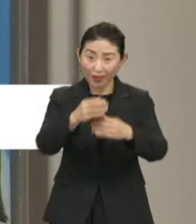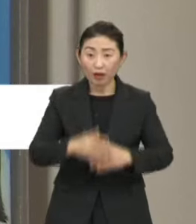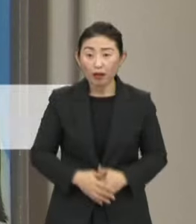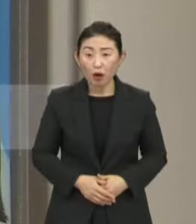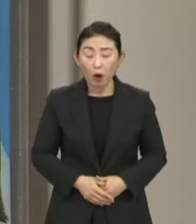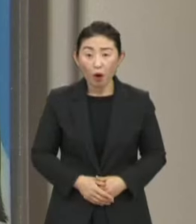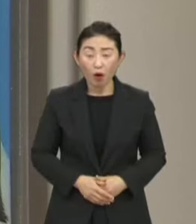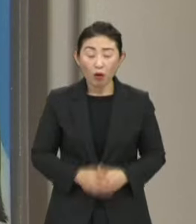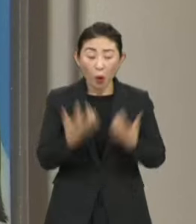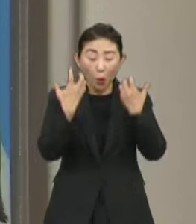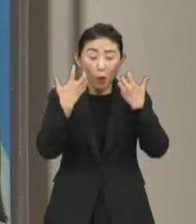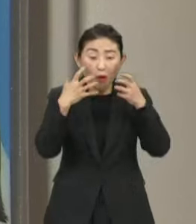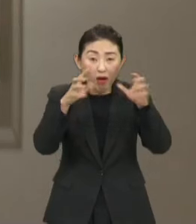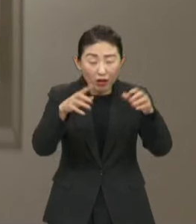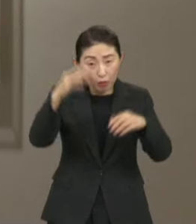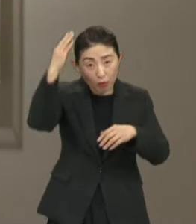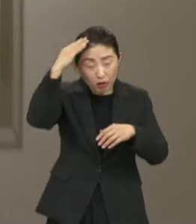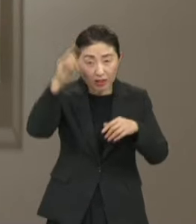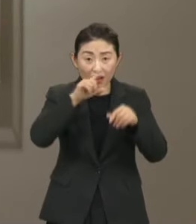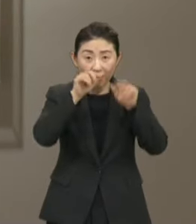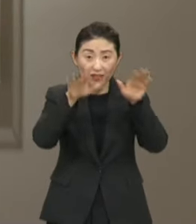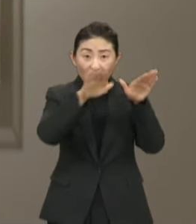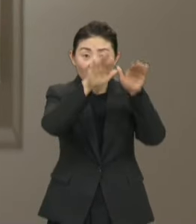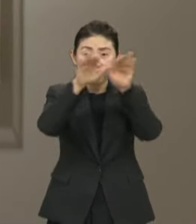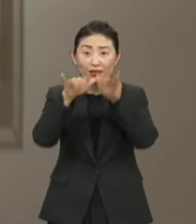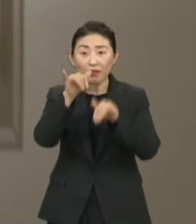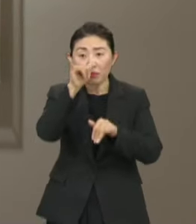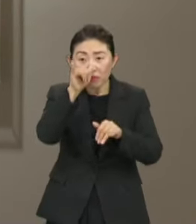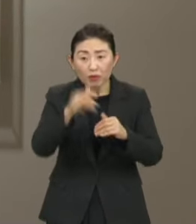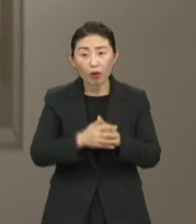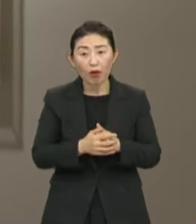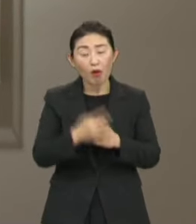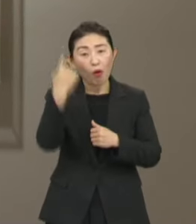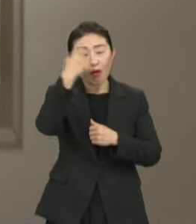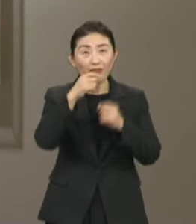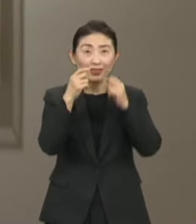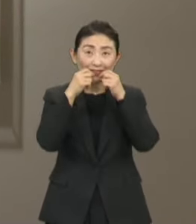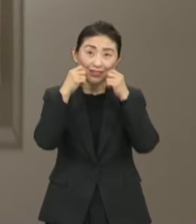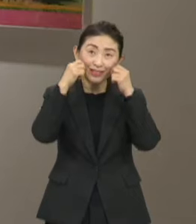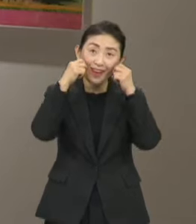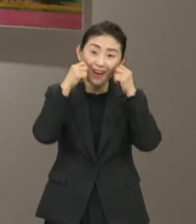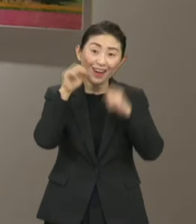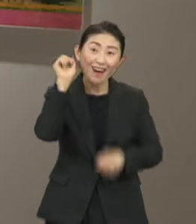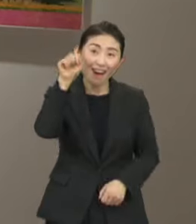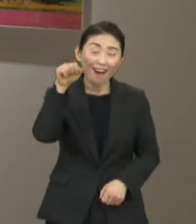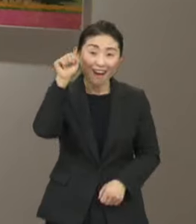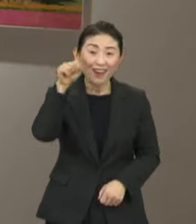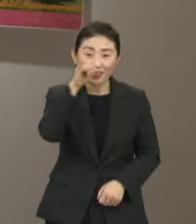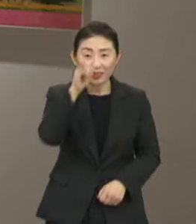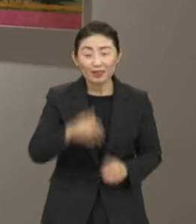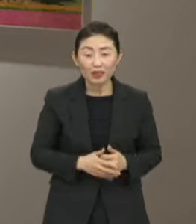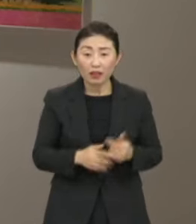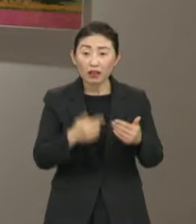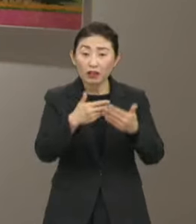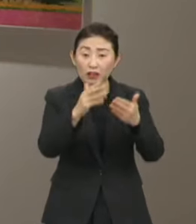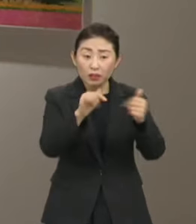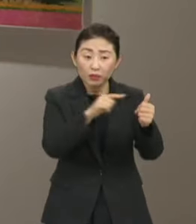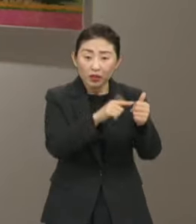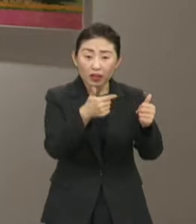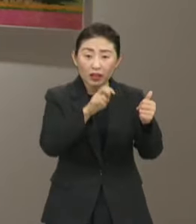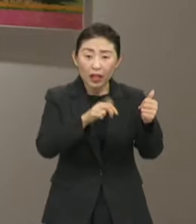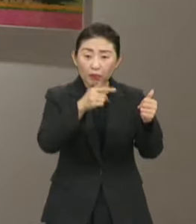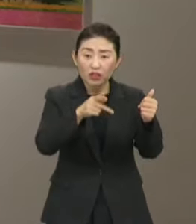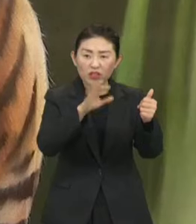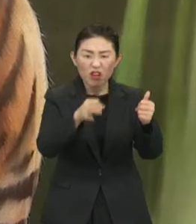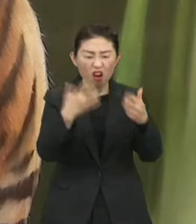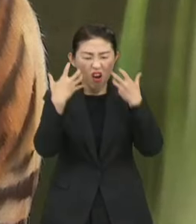머리 위에 새와 나비가 등장하고 평온한 표정의 호랑이는 반갑게 손짓합니다. 남지영 작가의 작품에는